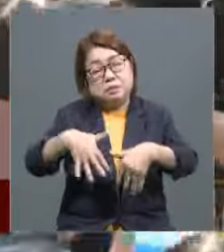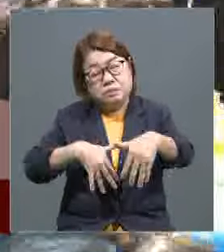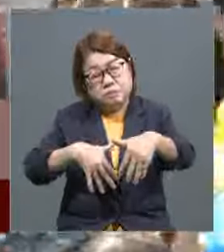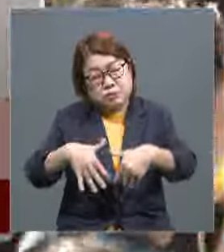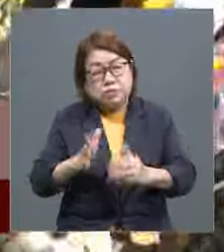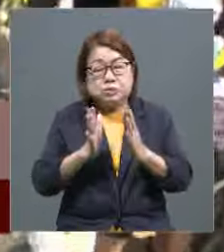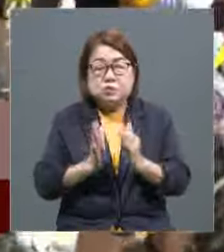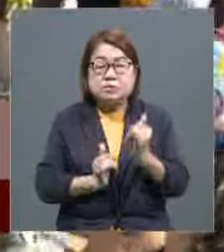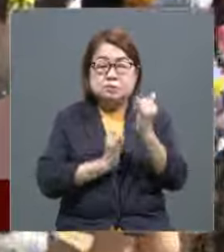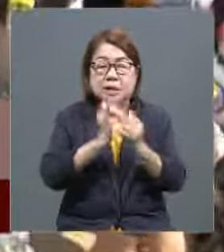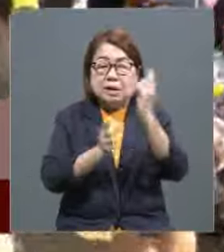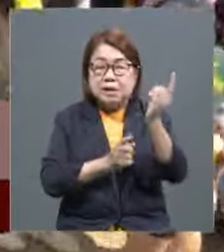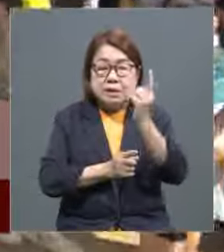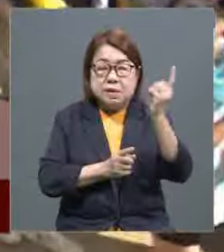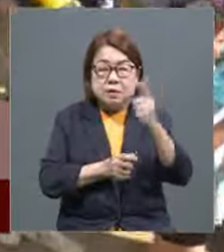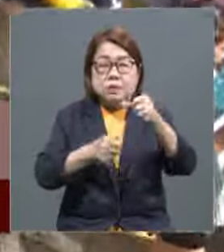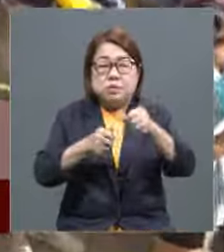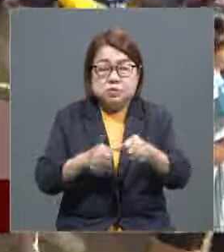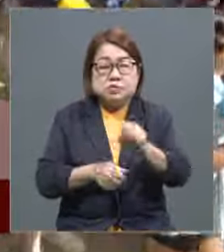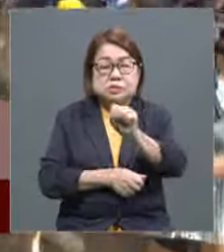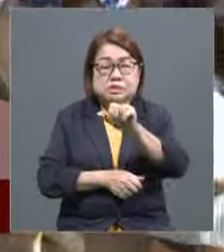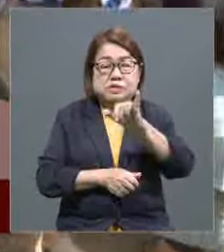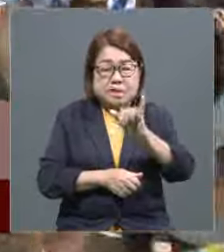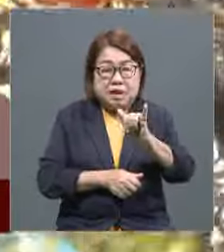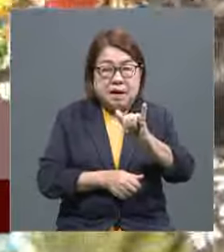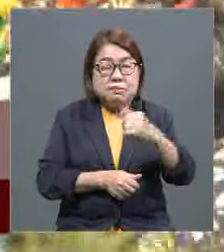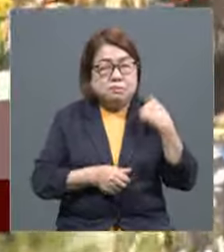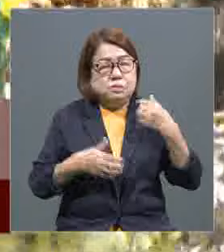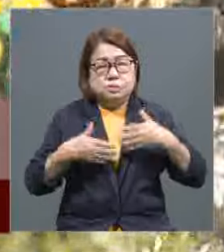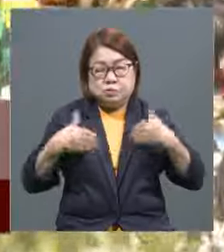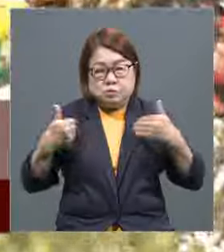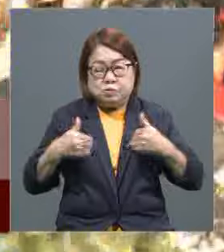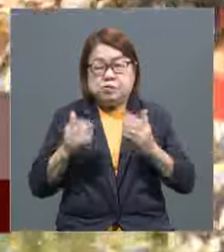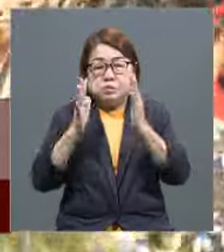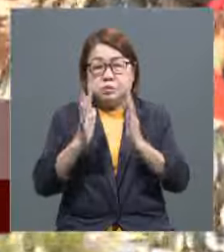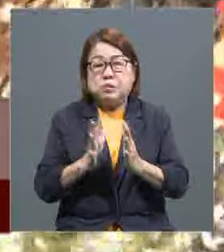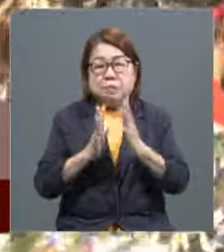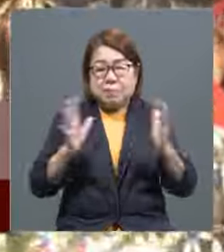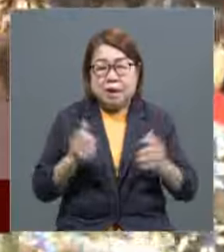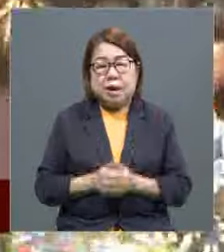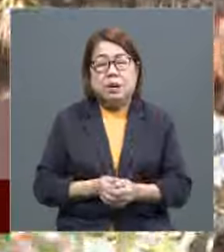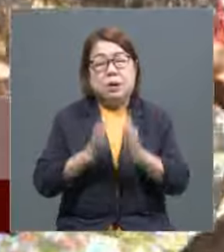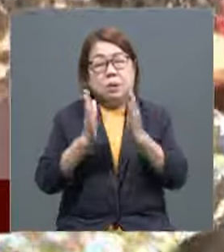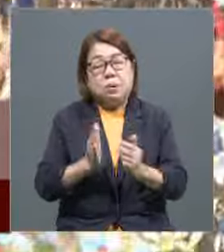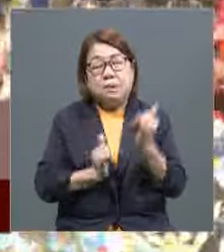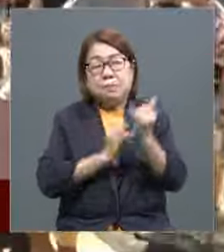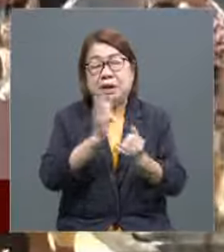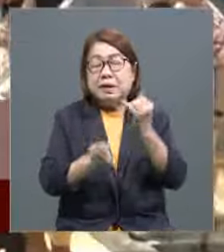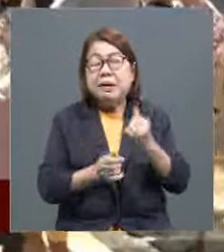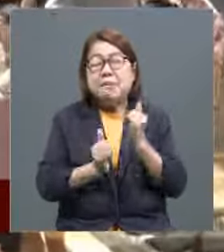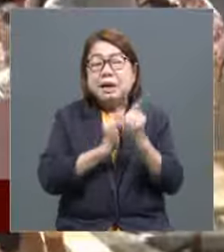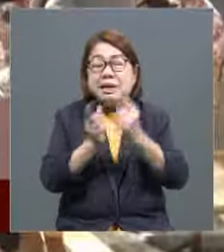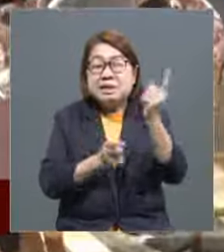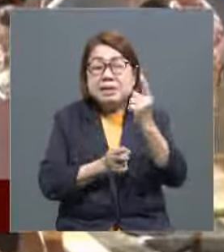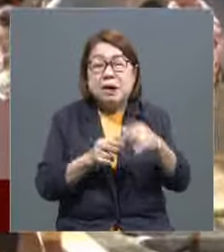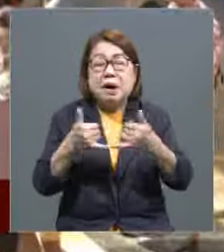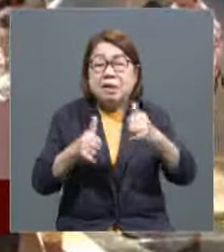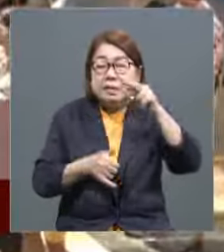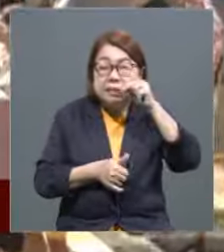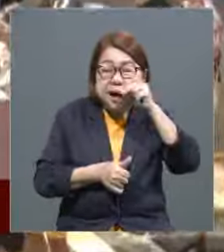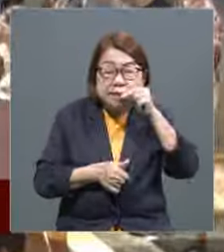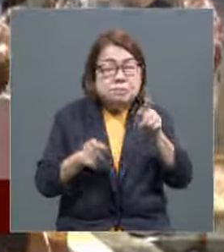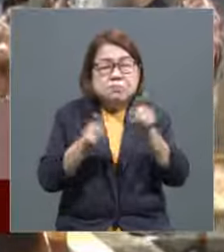ข้ามาเล่นน้ำในพื้นที่สยามแห่งนี้เรียกได้ว่าคึกคักเป็นอย่างมากเลยทีเดียวค่ะกลุ่มนักท่องเที่ยวที่มาเล่นน้ำที่สยามให้เหตุผลค